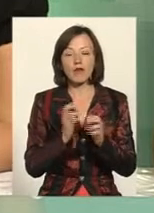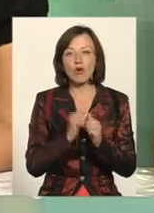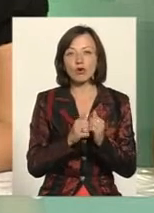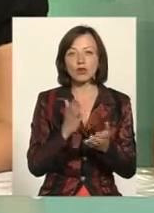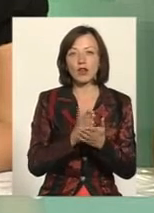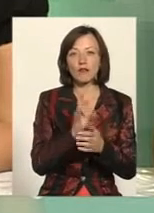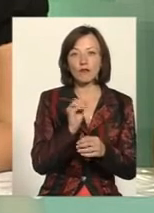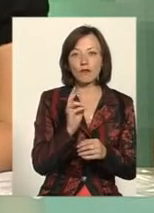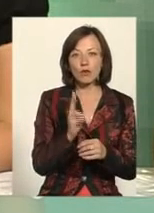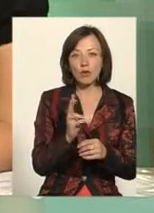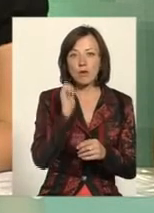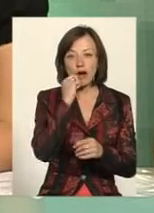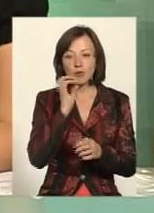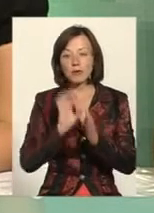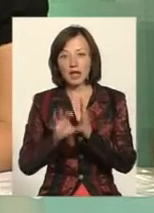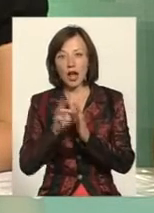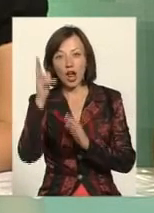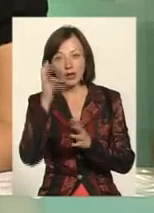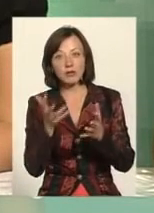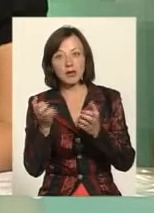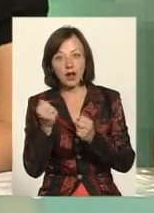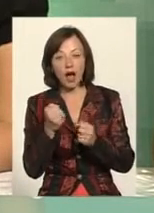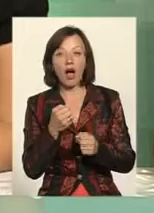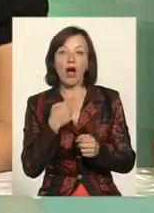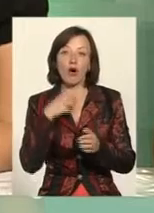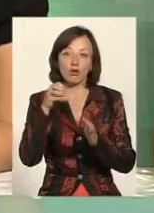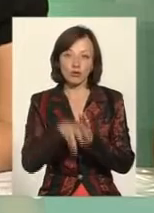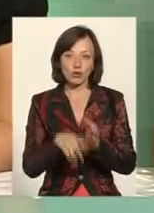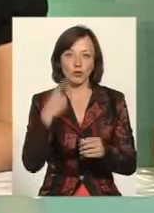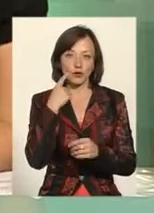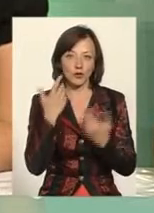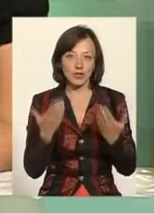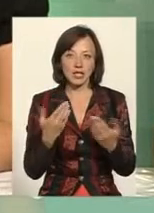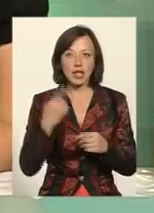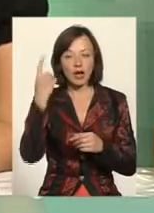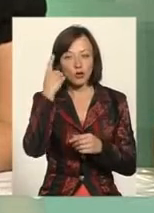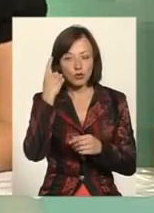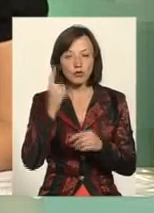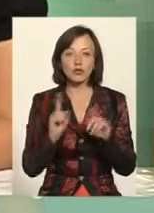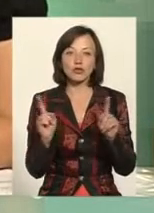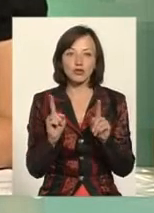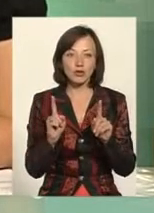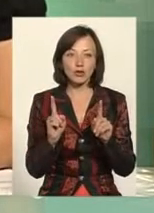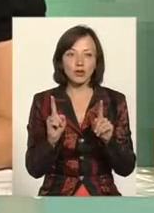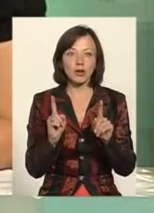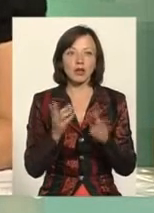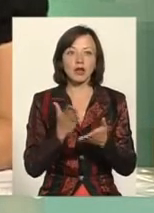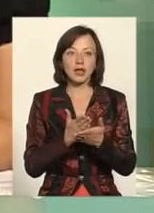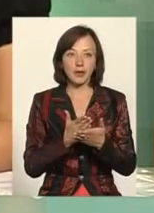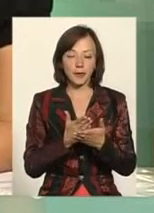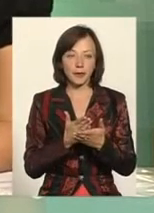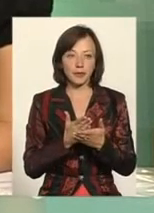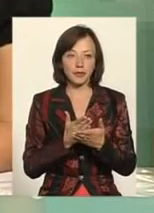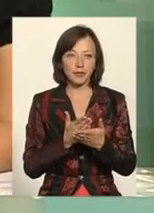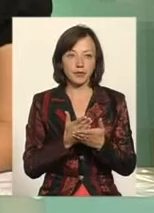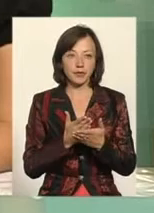що гречку бери, а голосуй по совісті. Я думаю, що Якісь дві буде в сторону демократії.